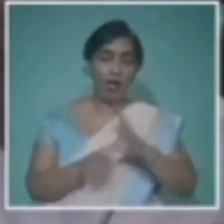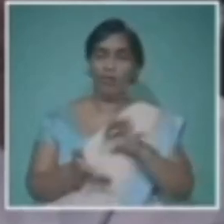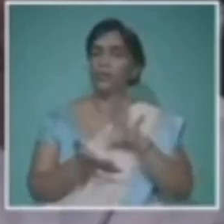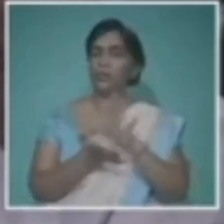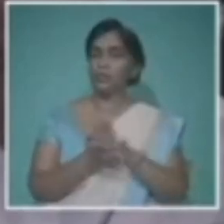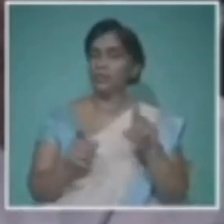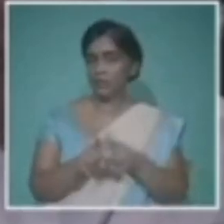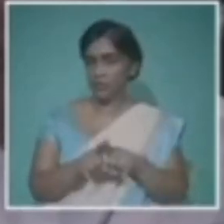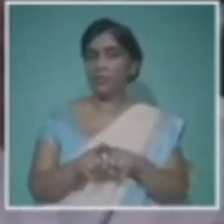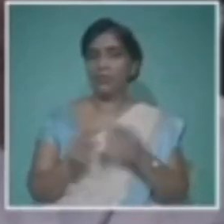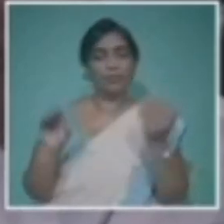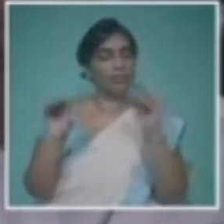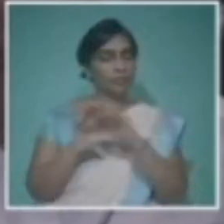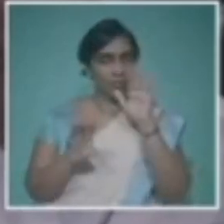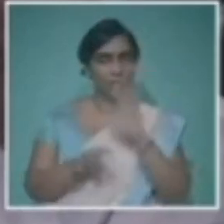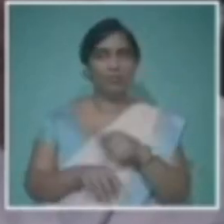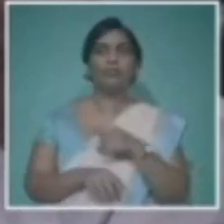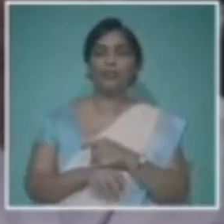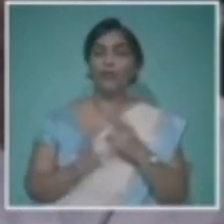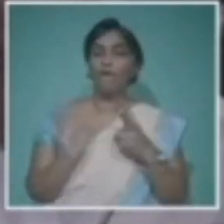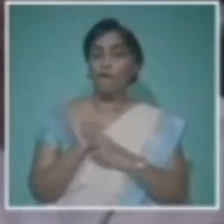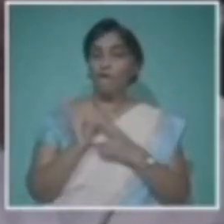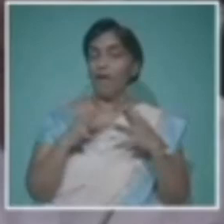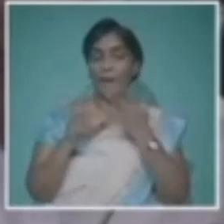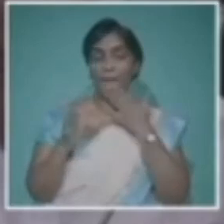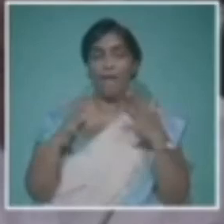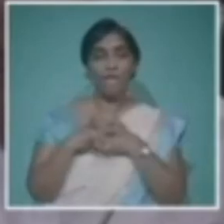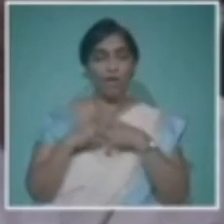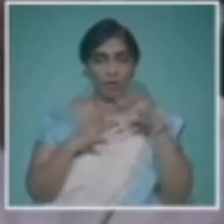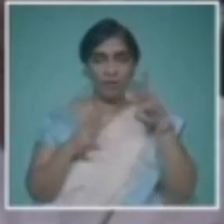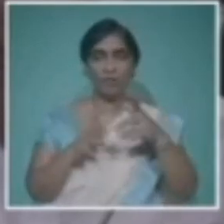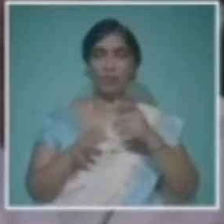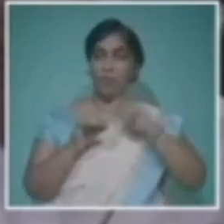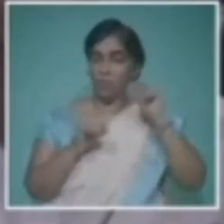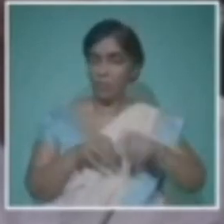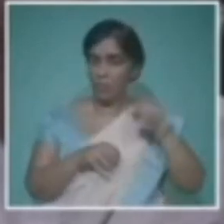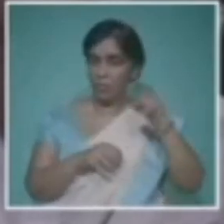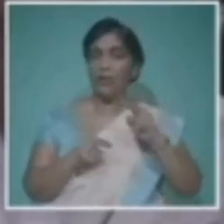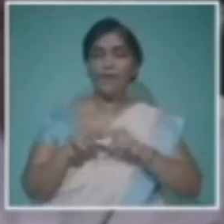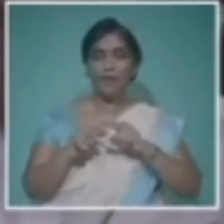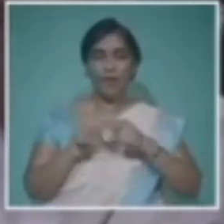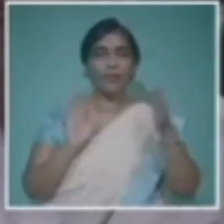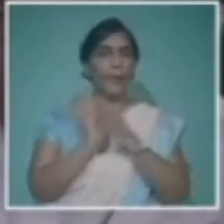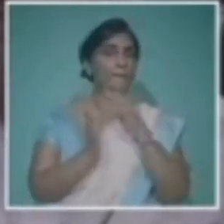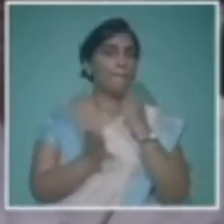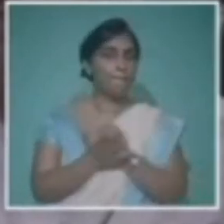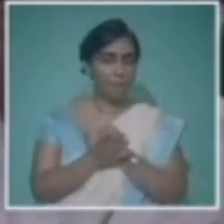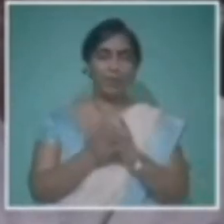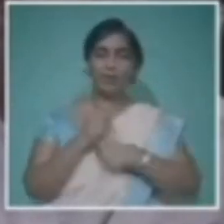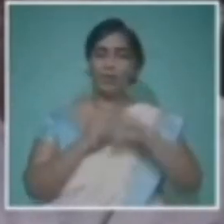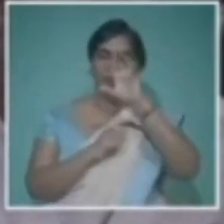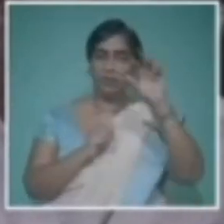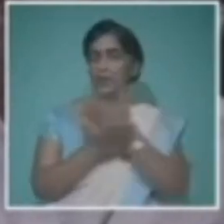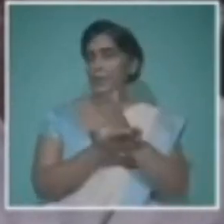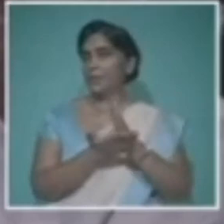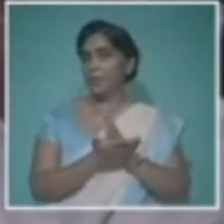පරිදි පත්කරන වොෂින්ටනයේ මහ බැංකු අධිපති මණ්ඩලය හා ෆෙඩරල් රිසර්ව් බැංකුව ශාඛා අතර බෙදී